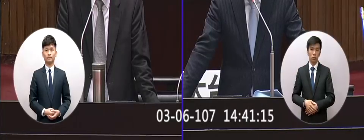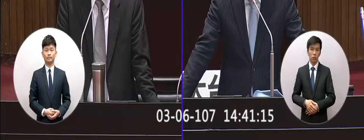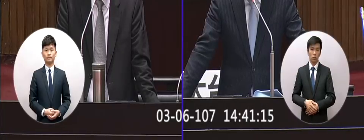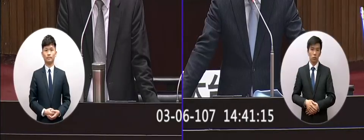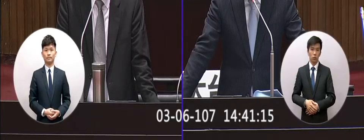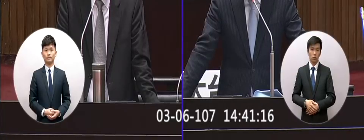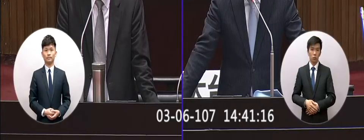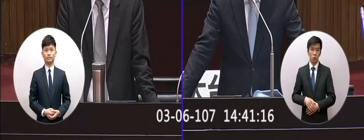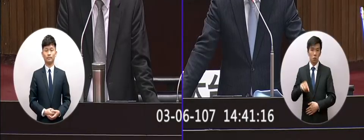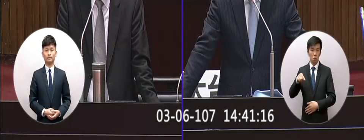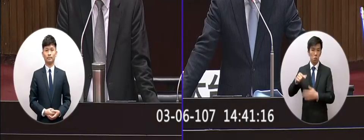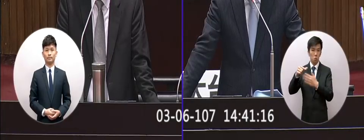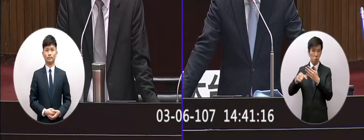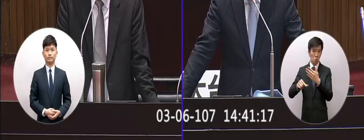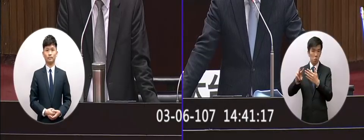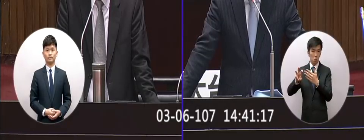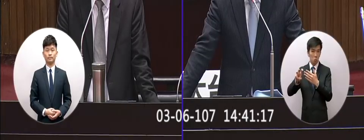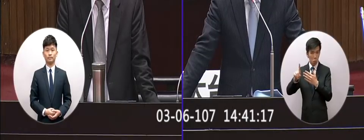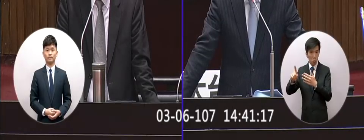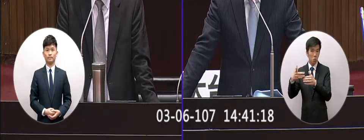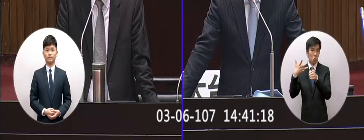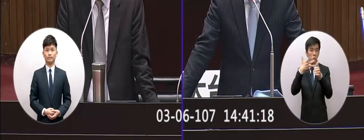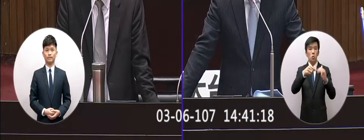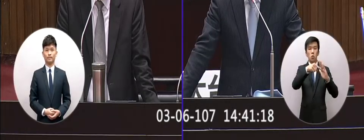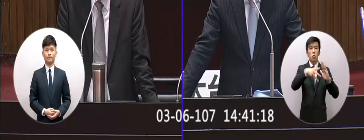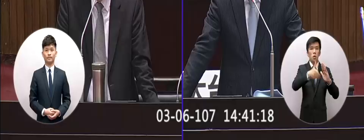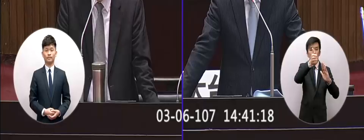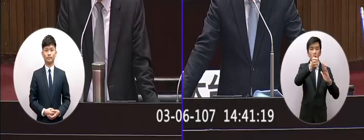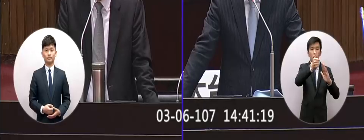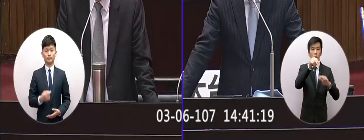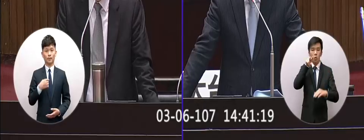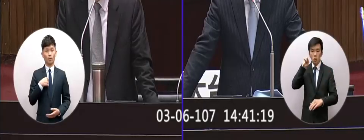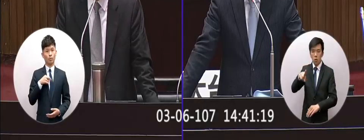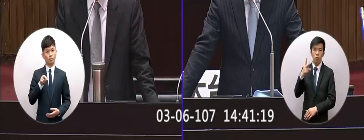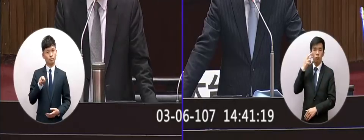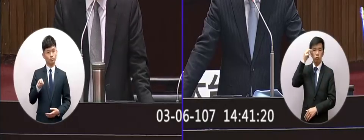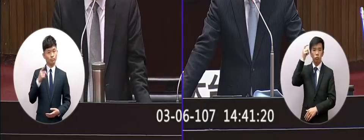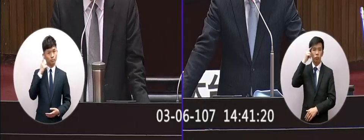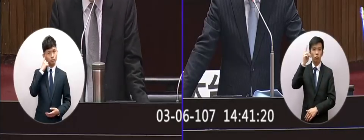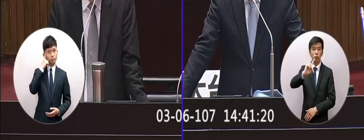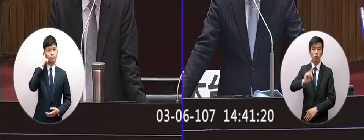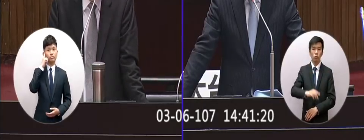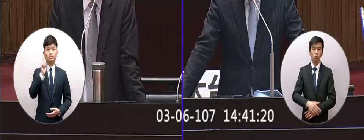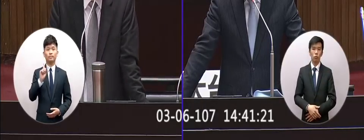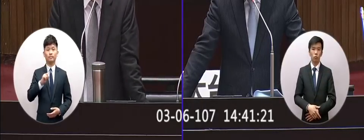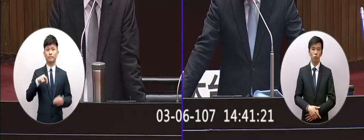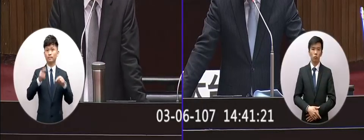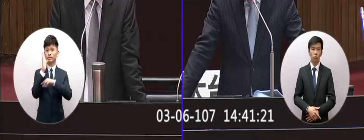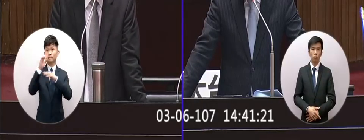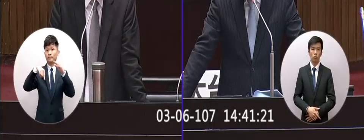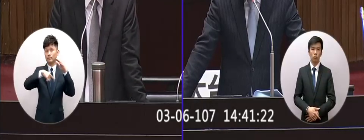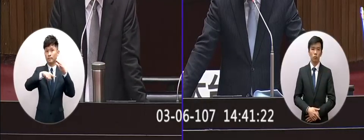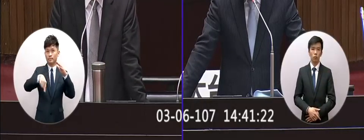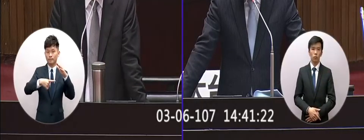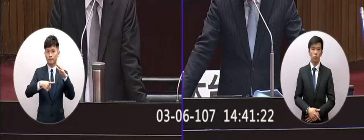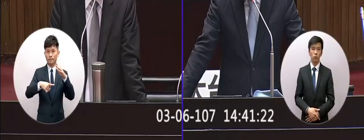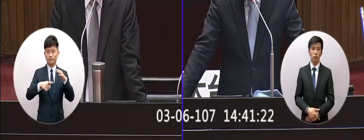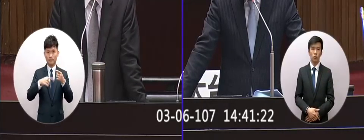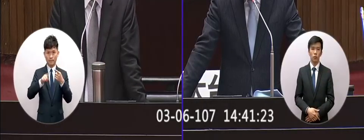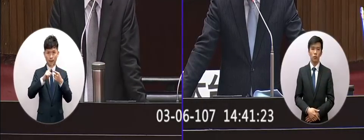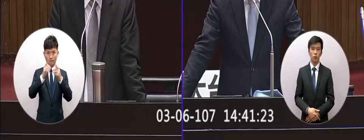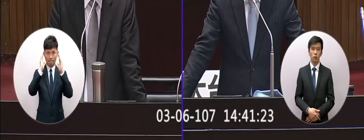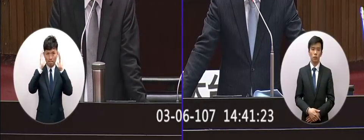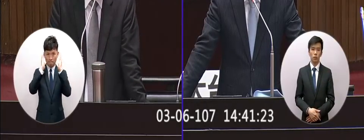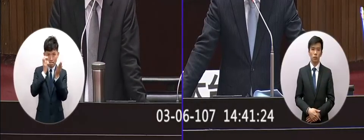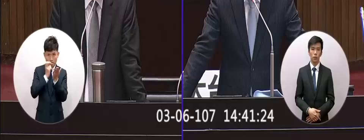院长，你直觉的感受是什么？ 我直觉的感受就是，我们行政院呢、啊，应该要严肃面